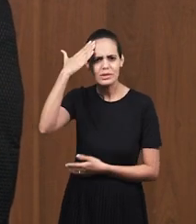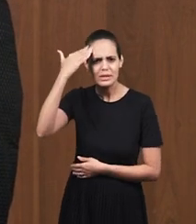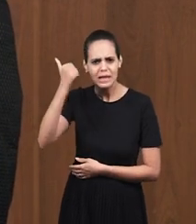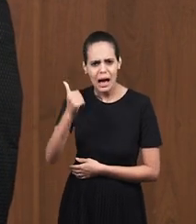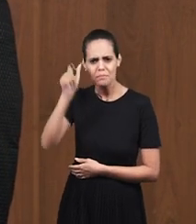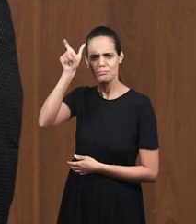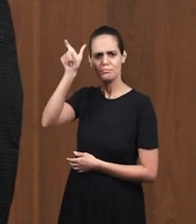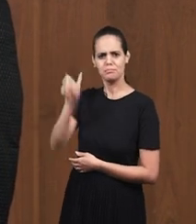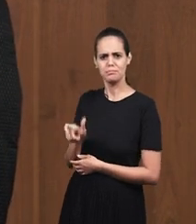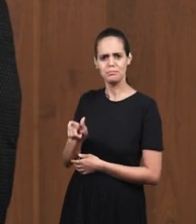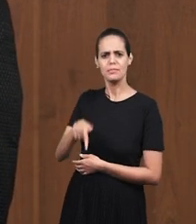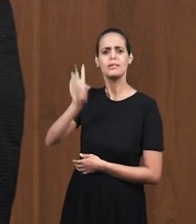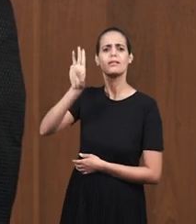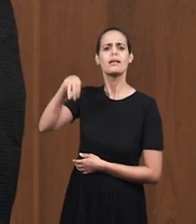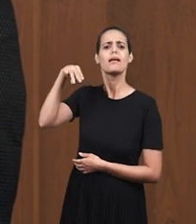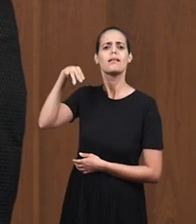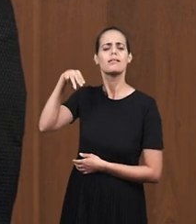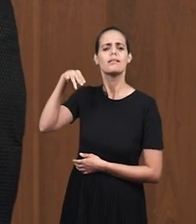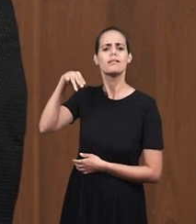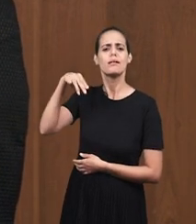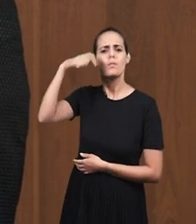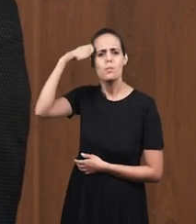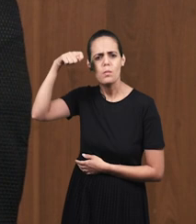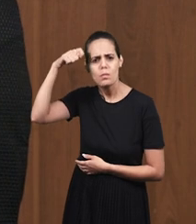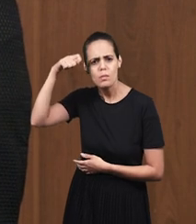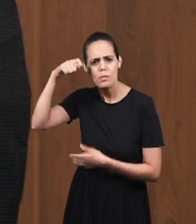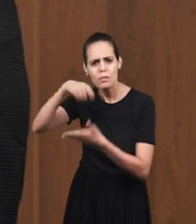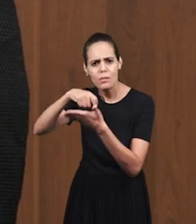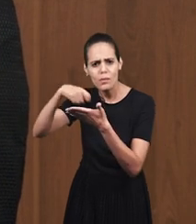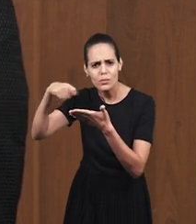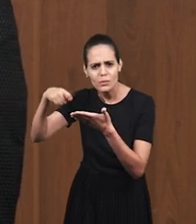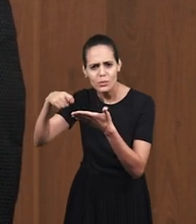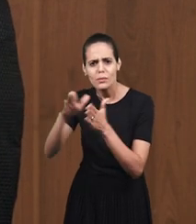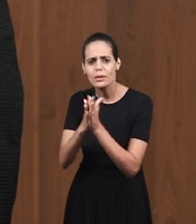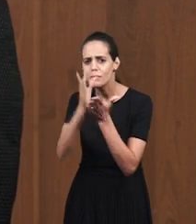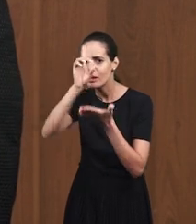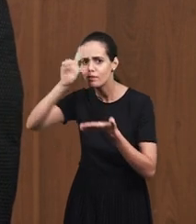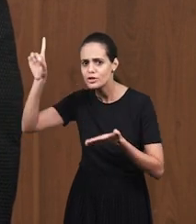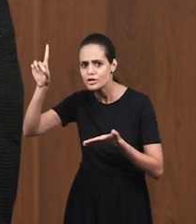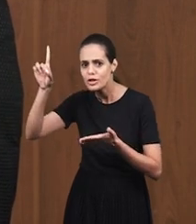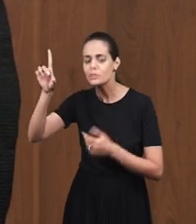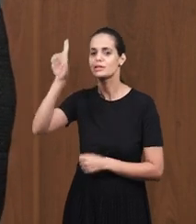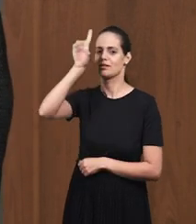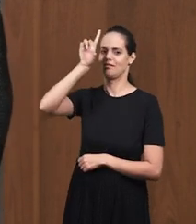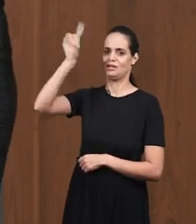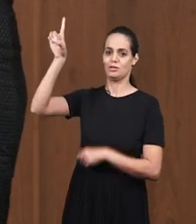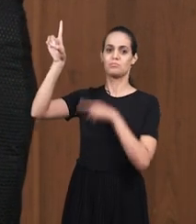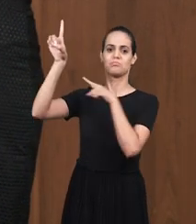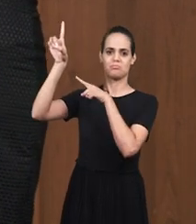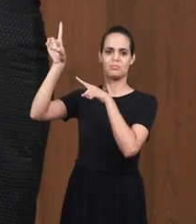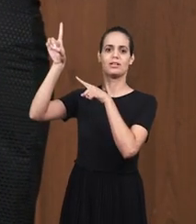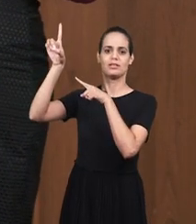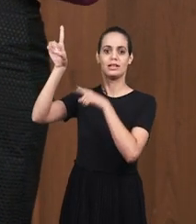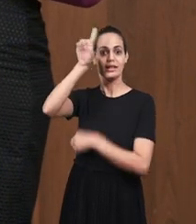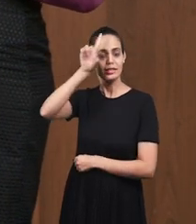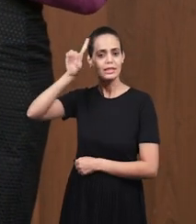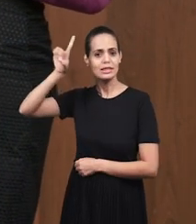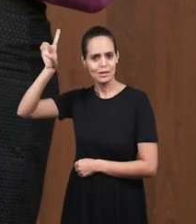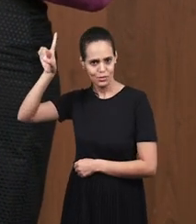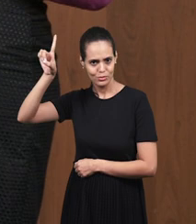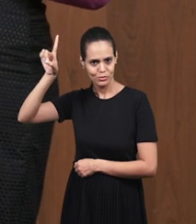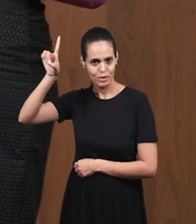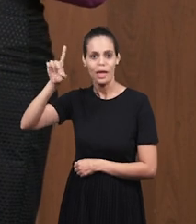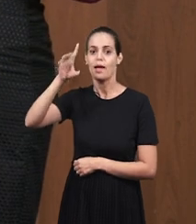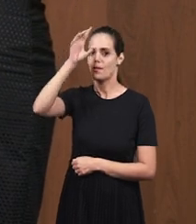savez qui est l'auteur de la Bible? C'est Dieu. Dieu, c'est le seul auteur de la Bible, de la parole de Dieu.